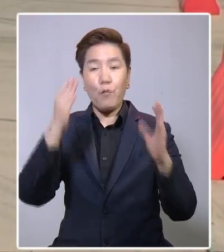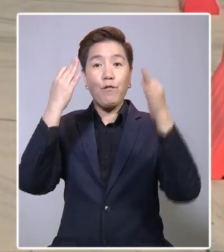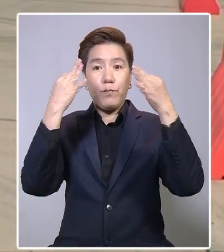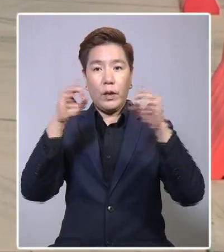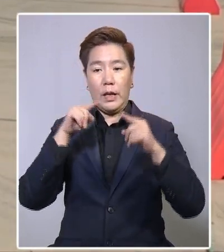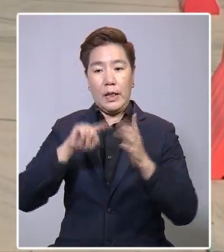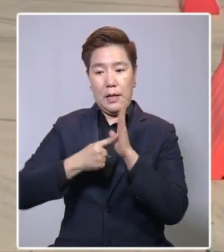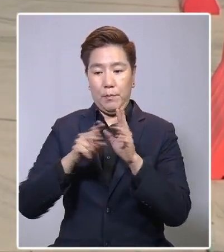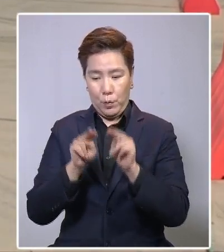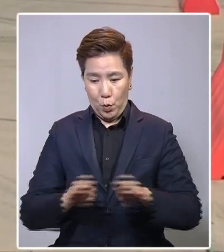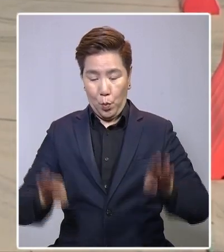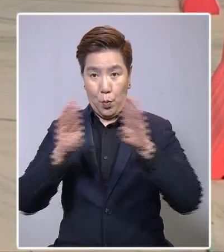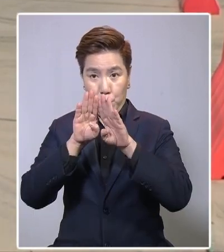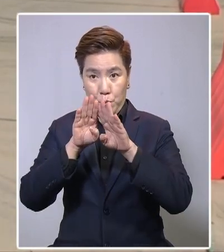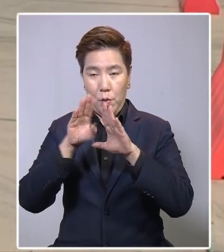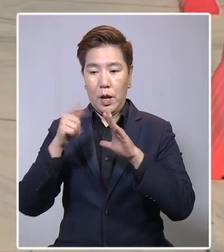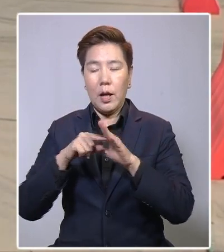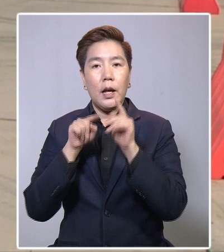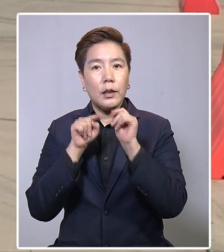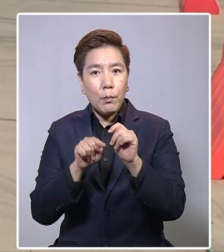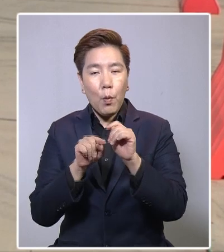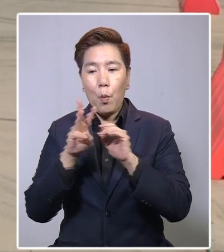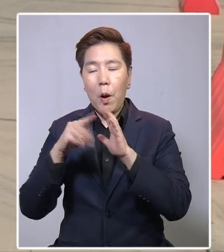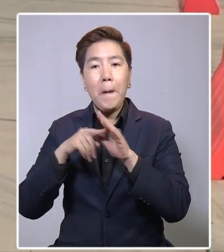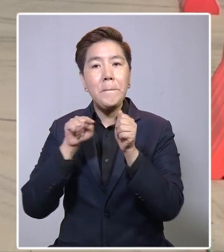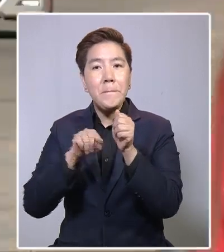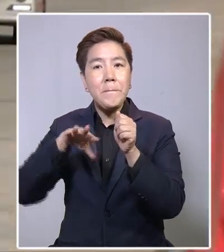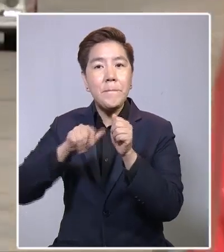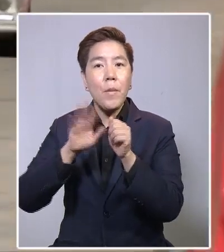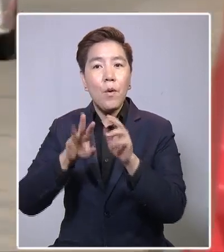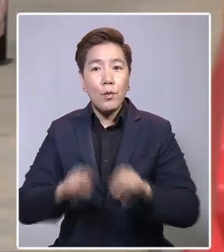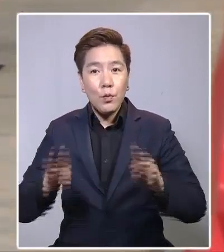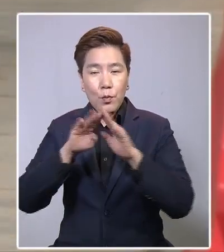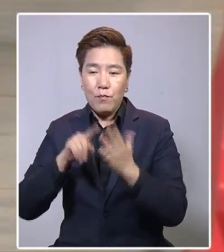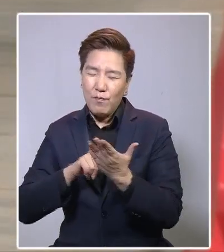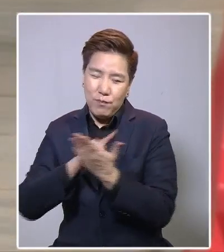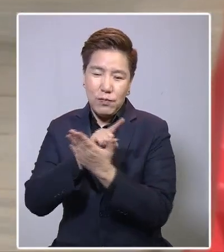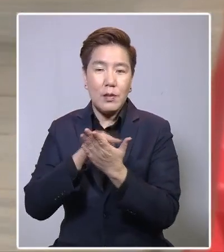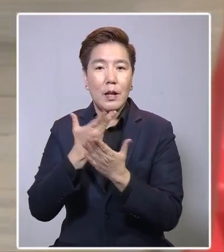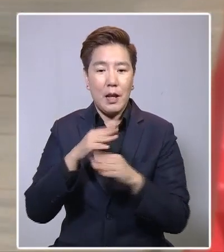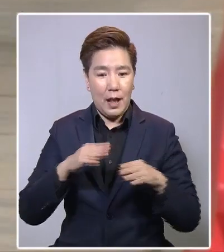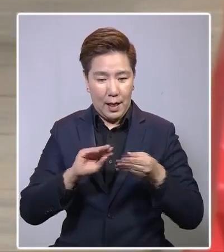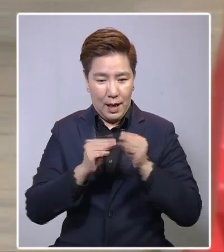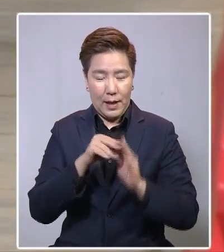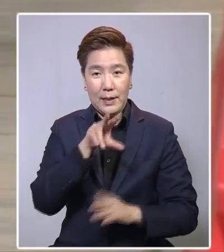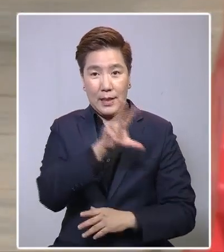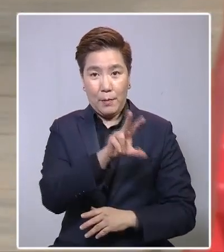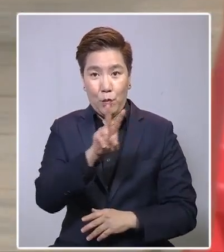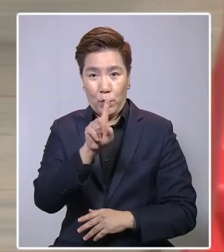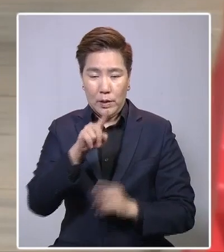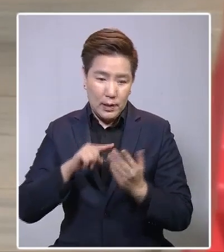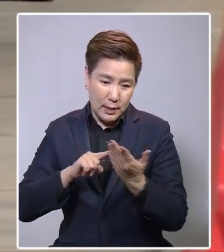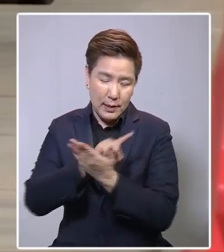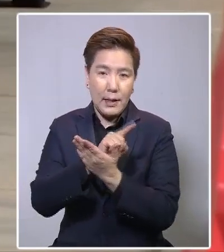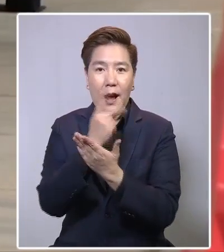ช่วงด่านนครปฐมฝั่งตะวันตกตำบลวังตะกูอำเภอเมืองจังหวัดนครปฐมตัดกับทางหลวงหมายเลข321จน